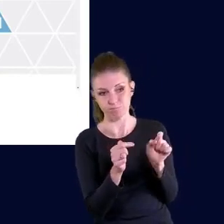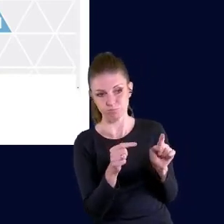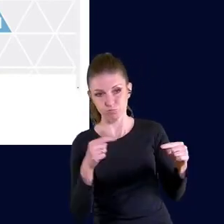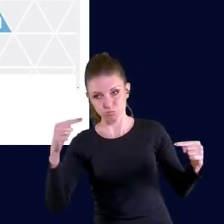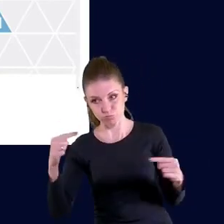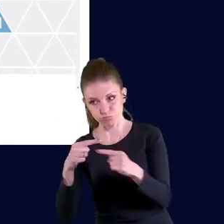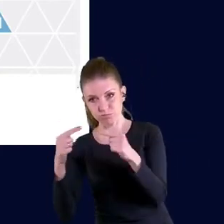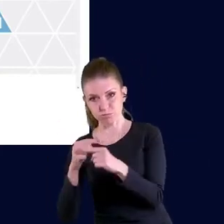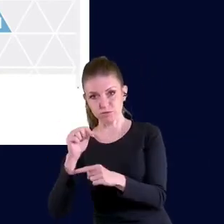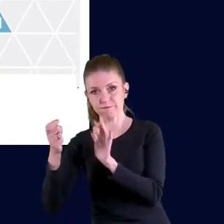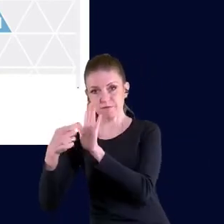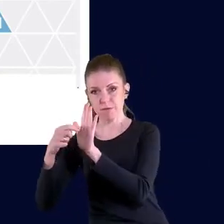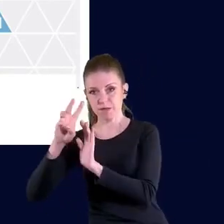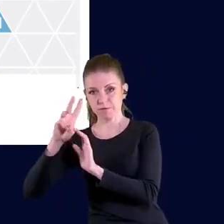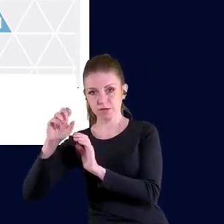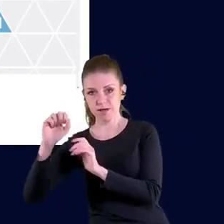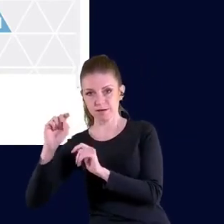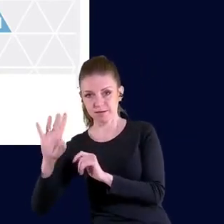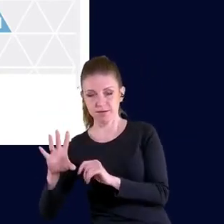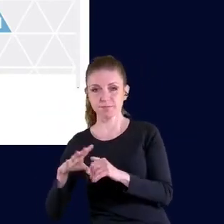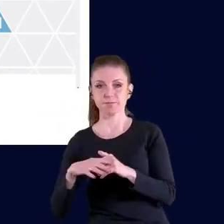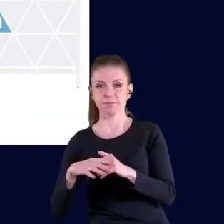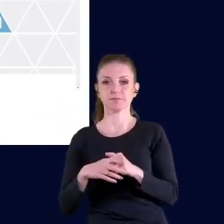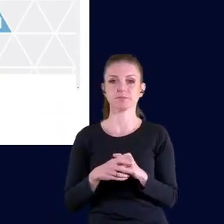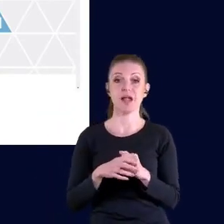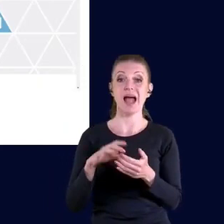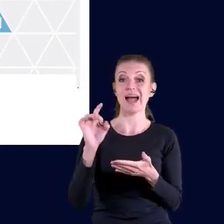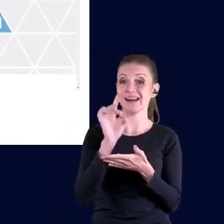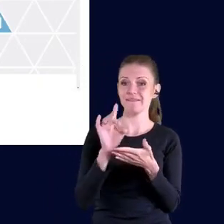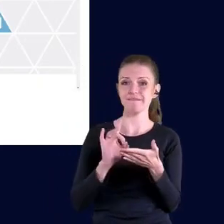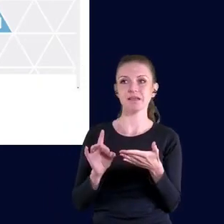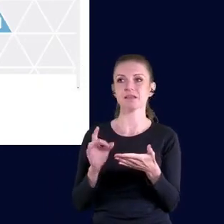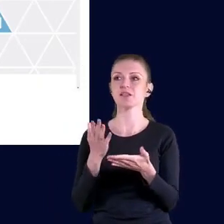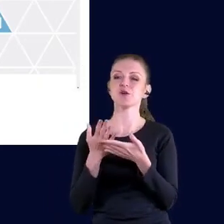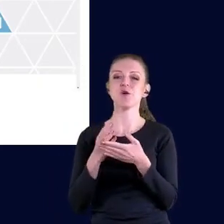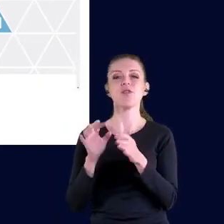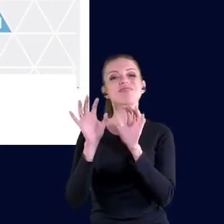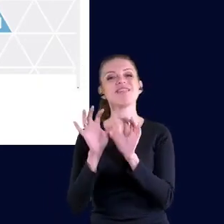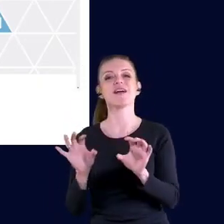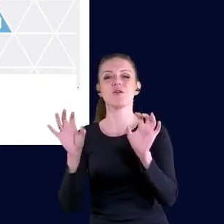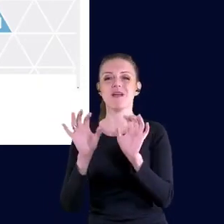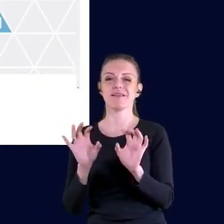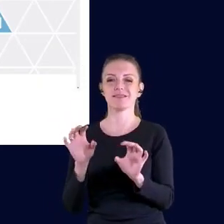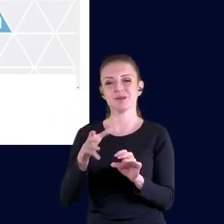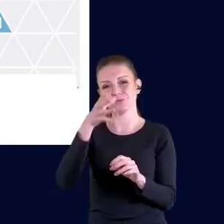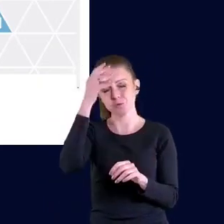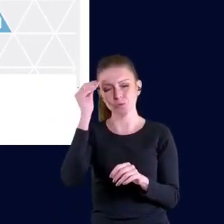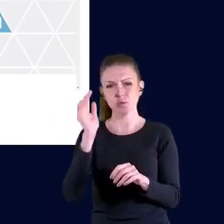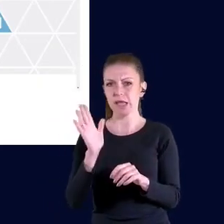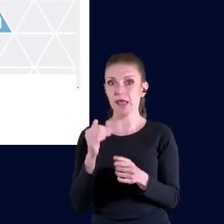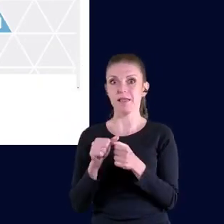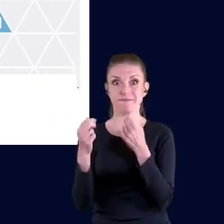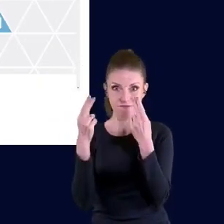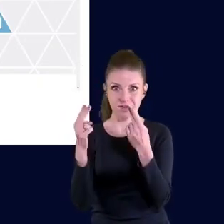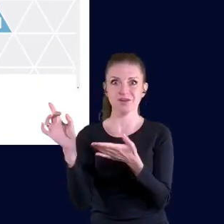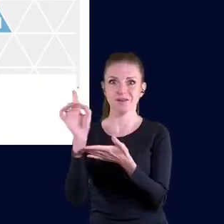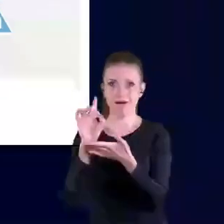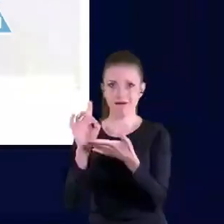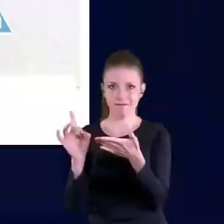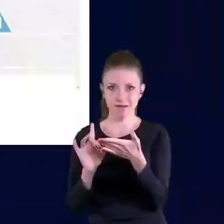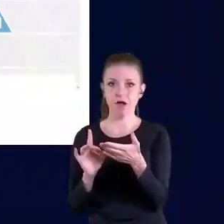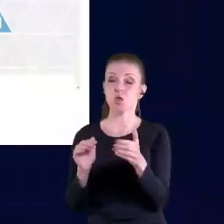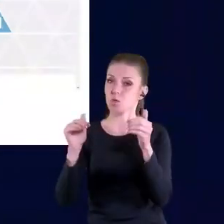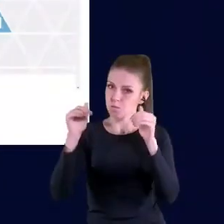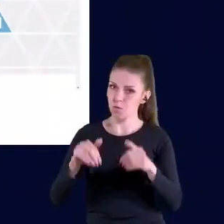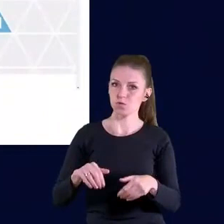w szczególności wszelkie grafiki które nie są grafikami dekoracyjnymi oczywiście posiadają alternatywę wszędzie można dotrzeć za